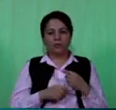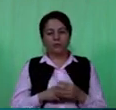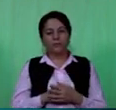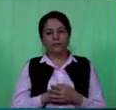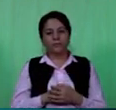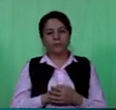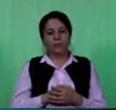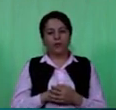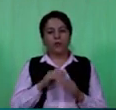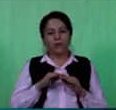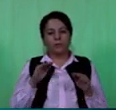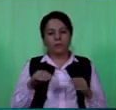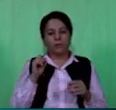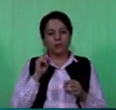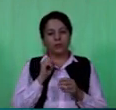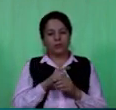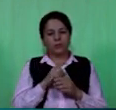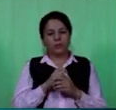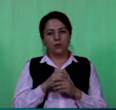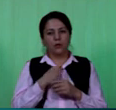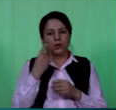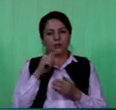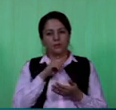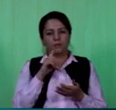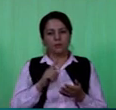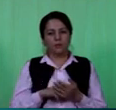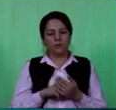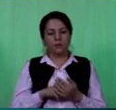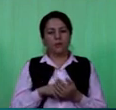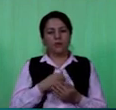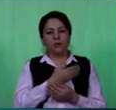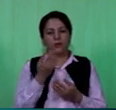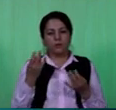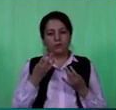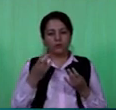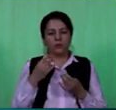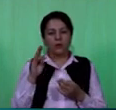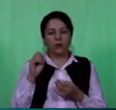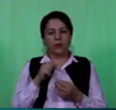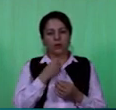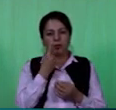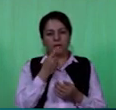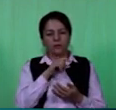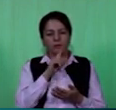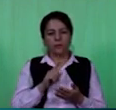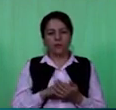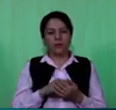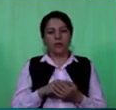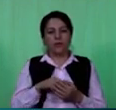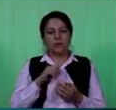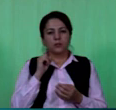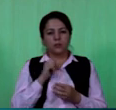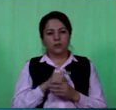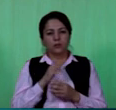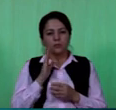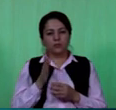ребята в задаче один вопрос мы должны ответить на один вопрос значит задачи